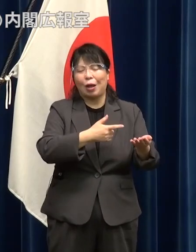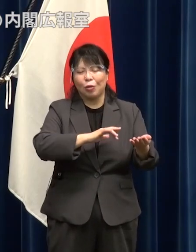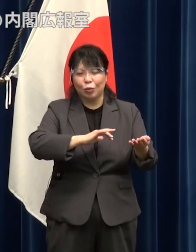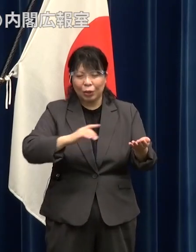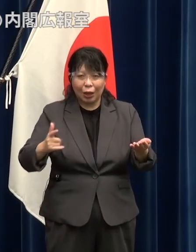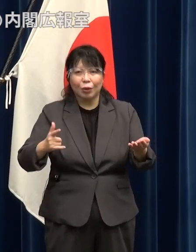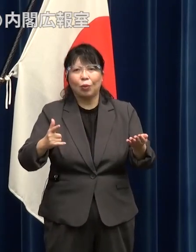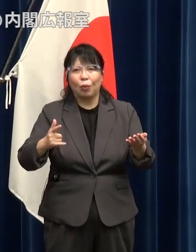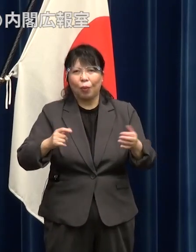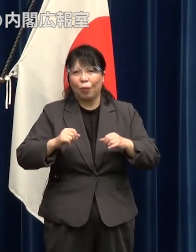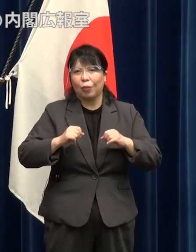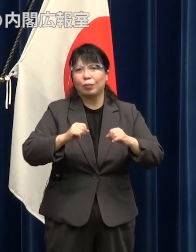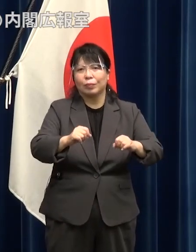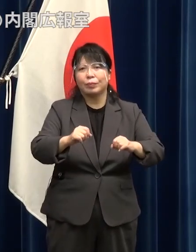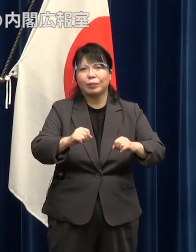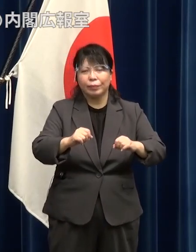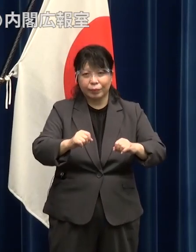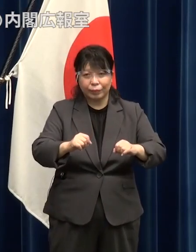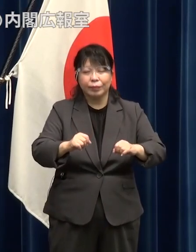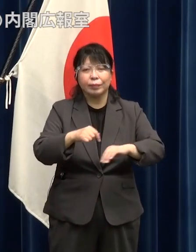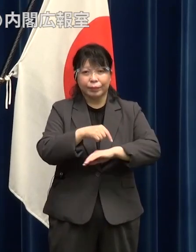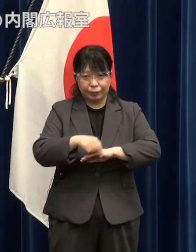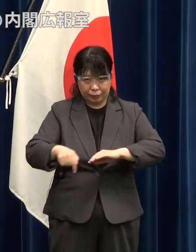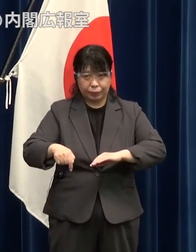めることといたしました。